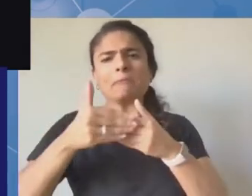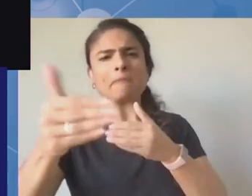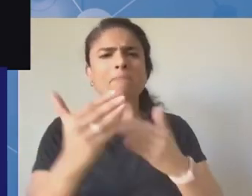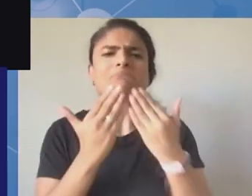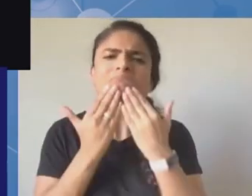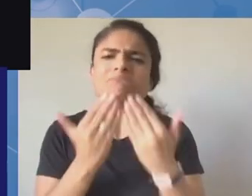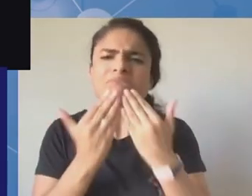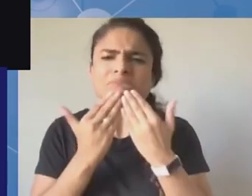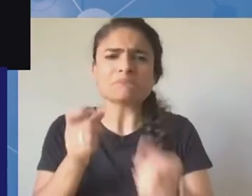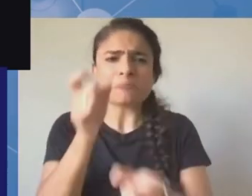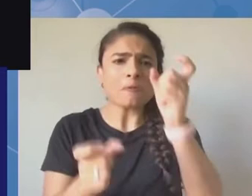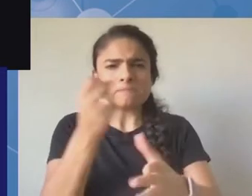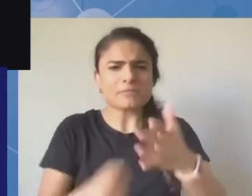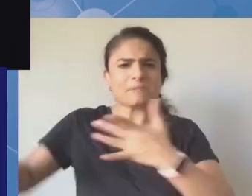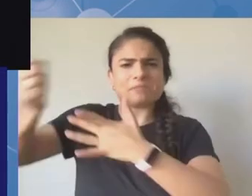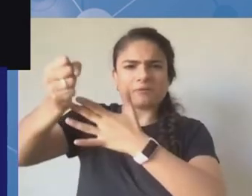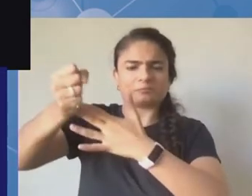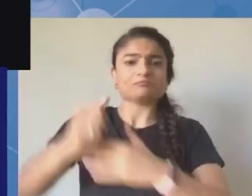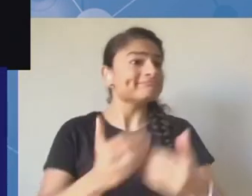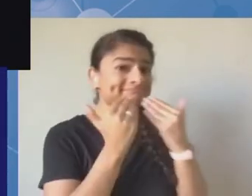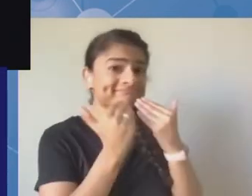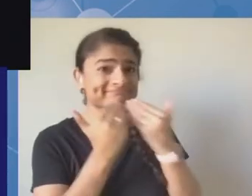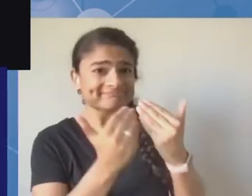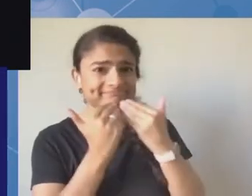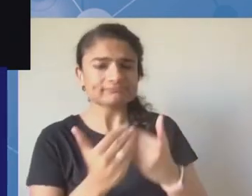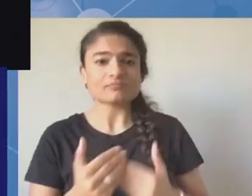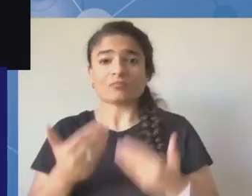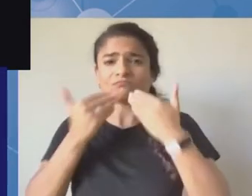اسمي كاسن كابريل وأتيت من تنزانيا، أمثل